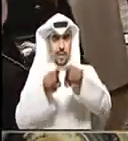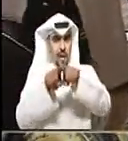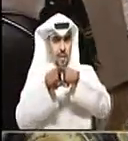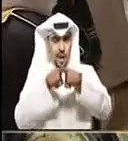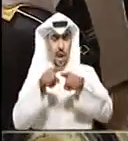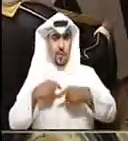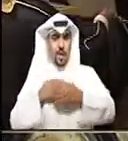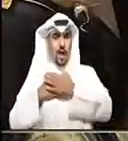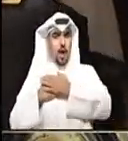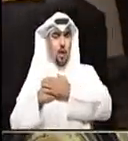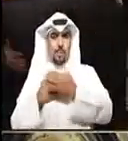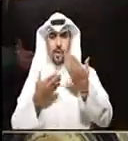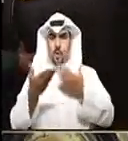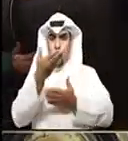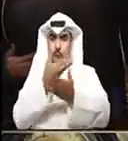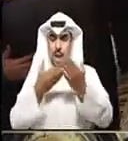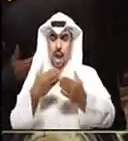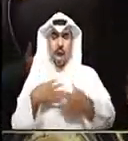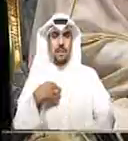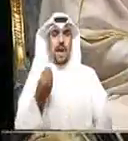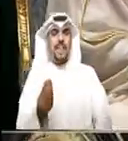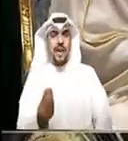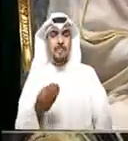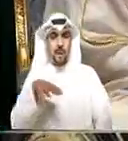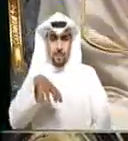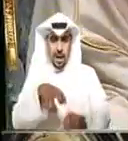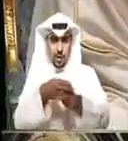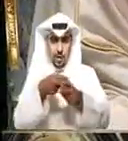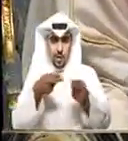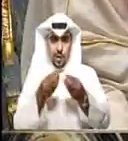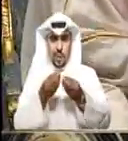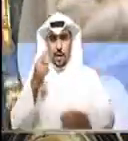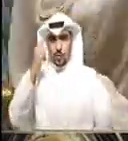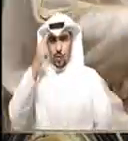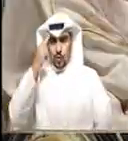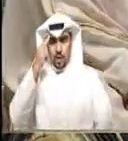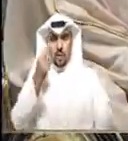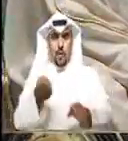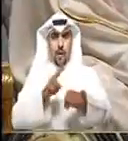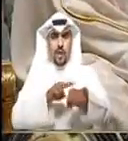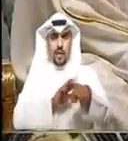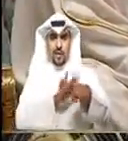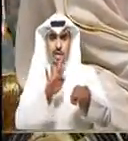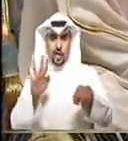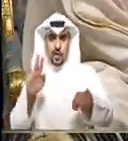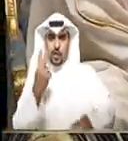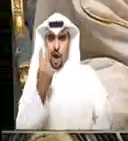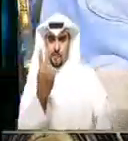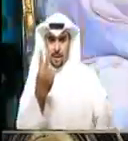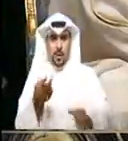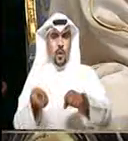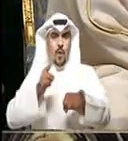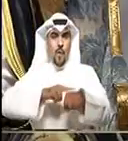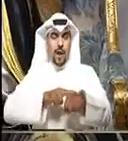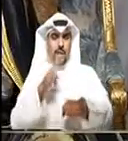عكست عمق العلاقات التاريخية الطيبة والراسخة بين البلدين والشعبين الشقيقين وسبل تعزيزها وتنميتها